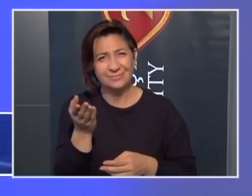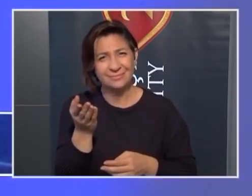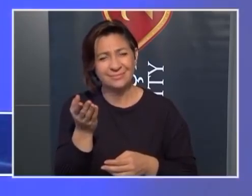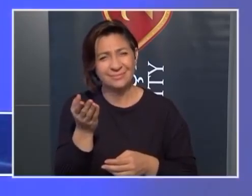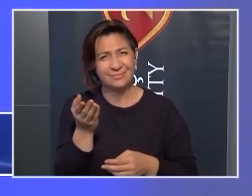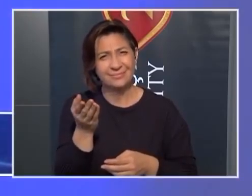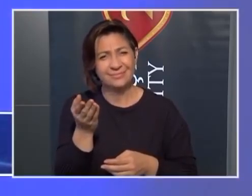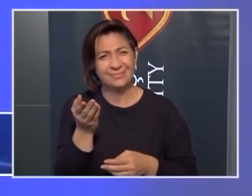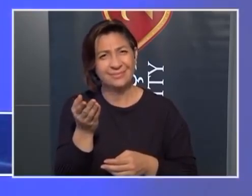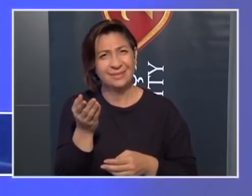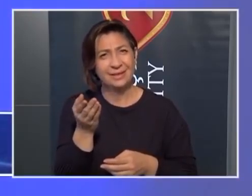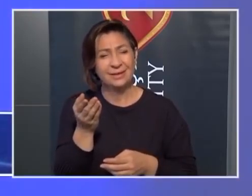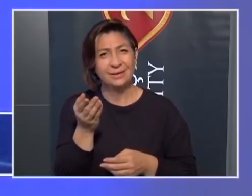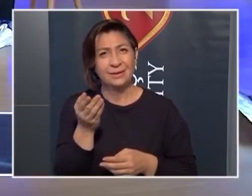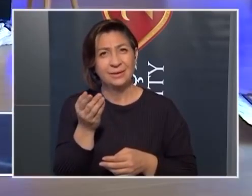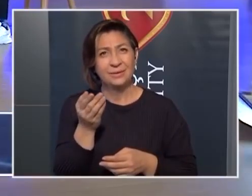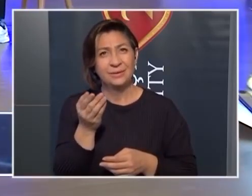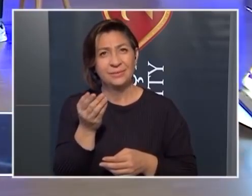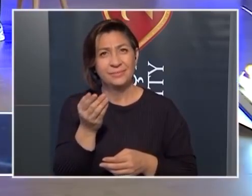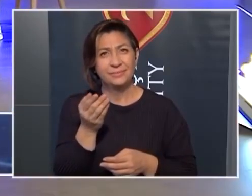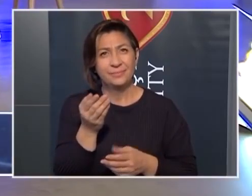İyi misin? Ve